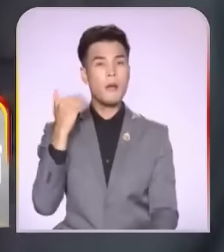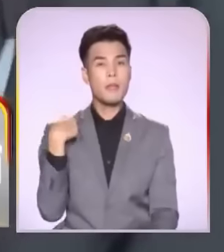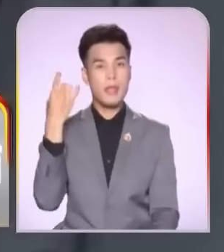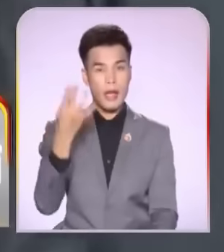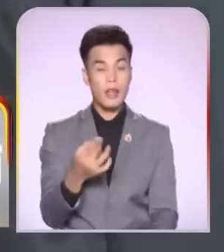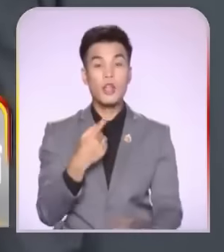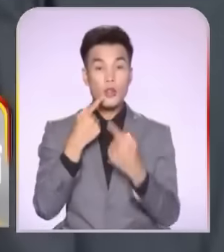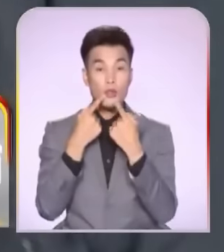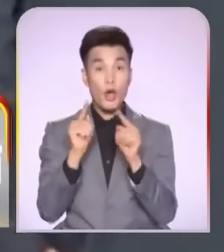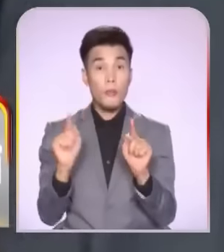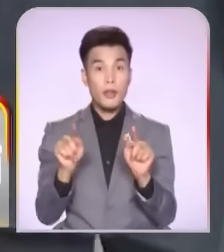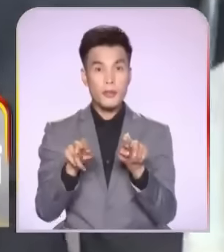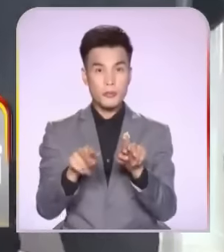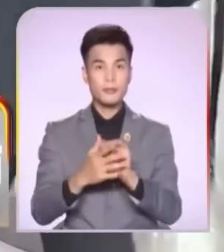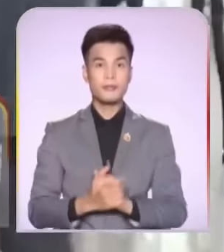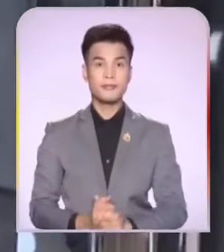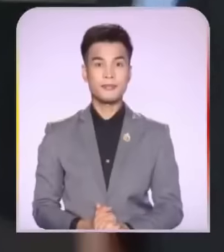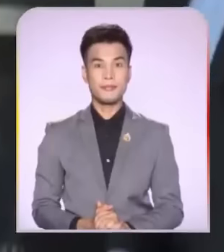นอะไรท่านตอบว่าอะไรฟังครับ